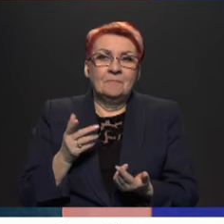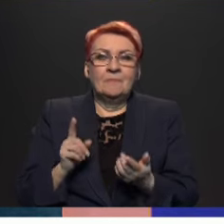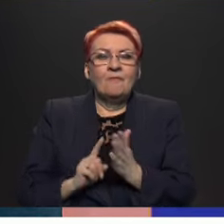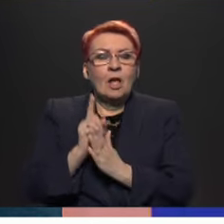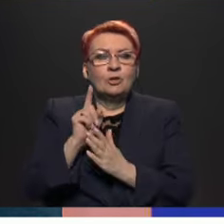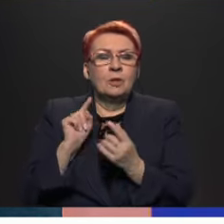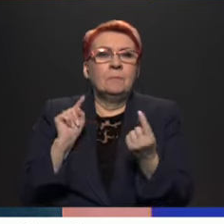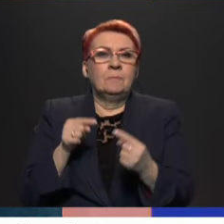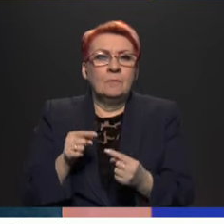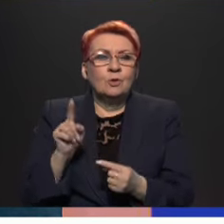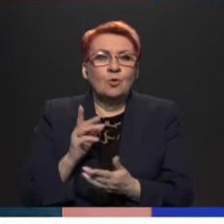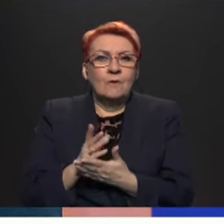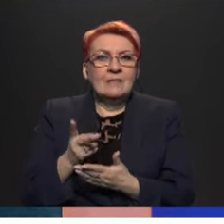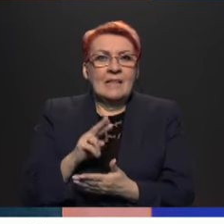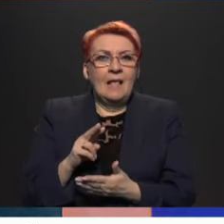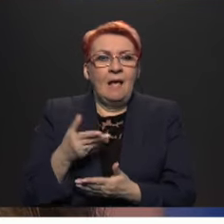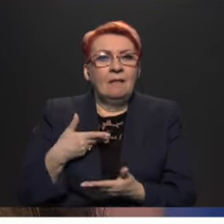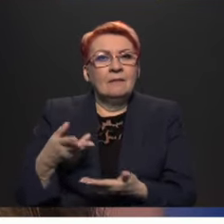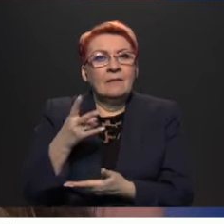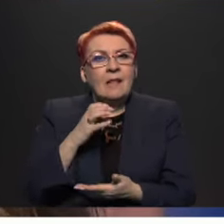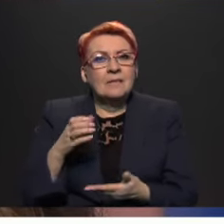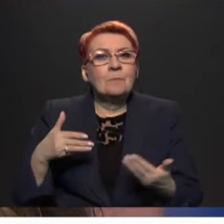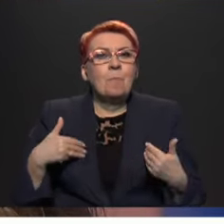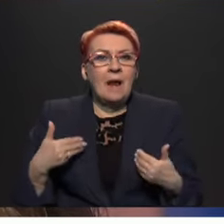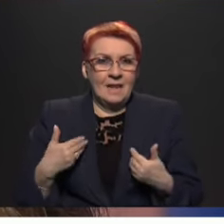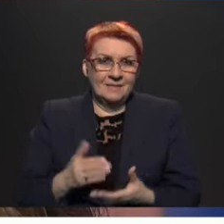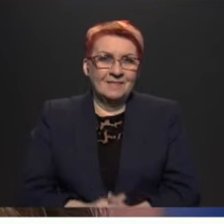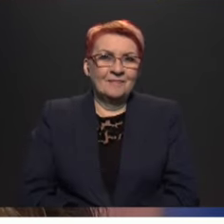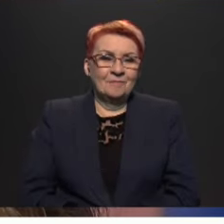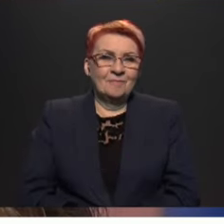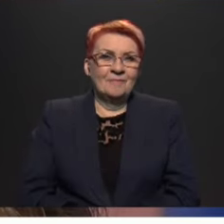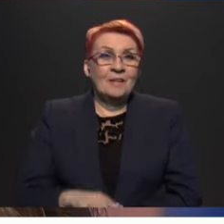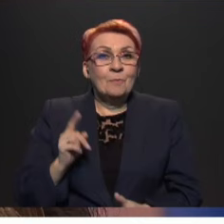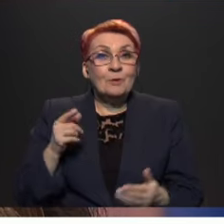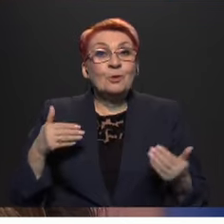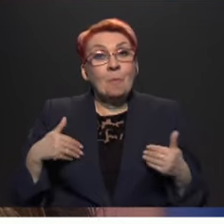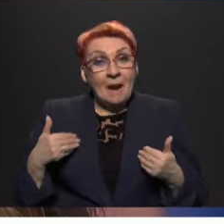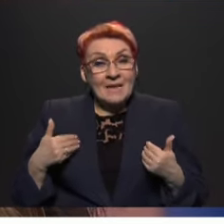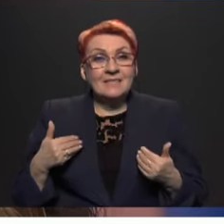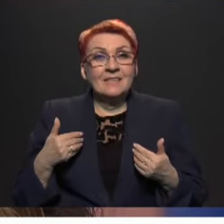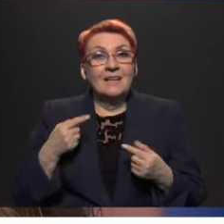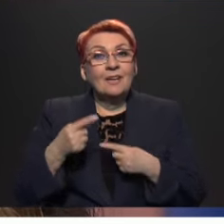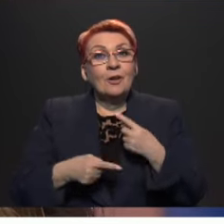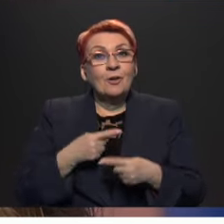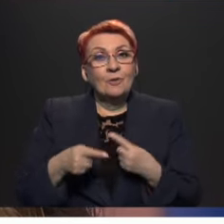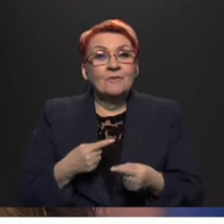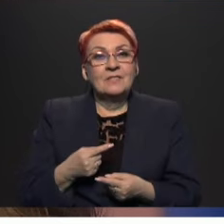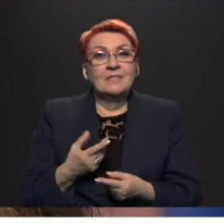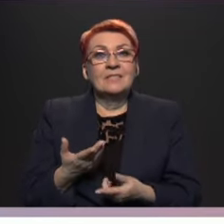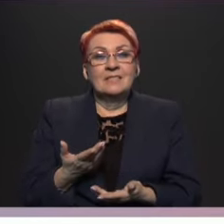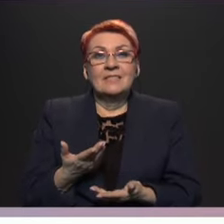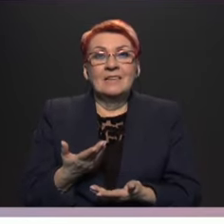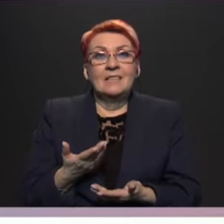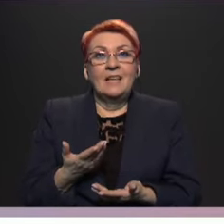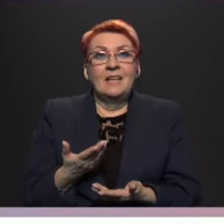тому, что является для нас полезным. Потому что полезное всегда берется понуждением